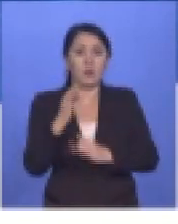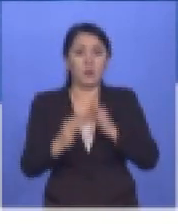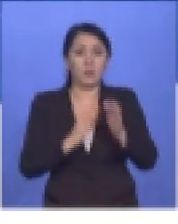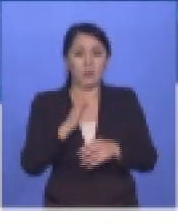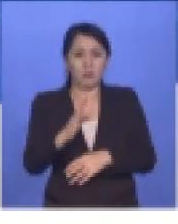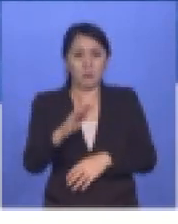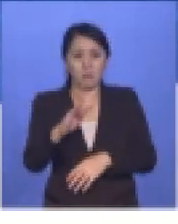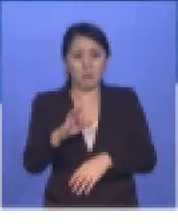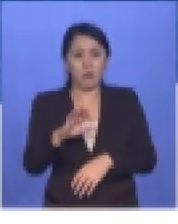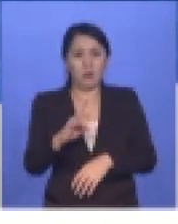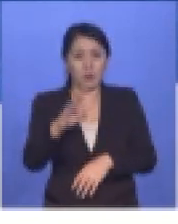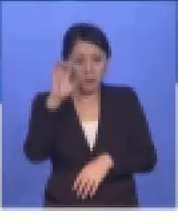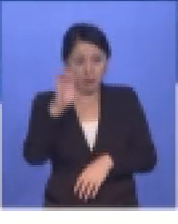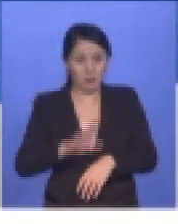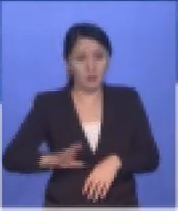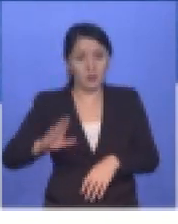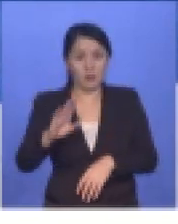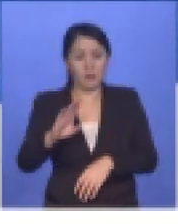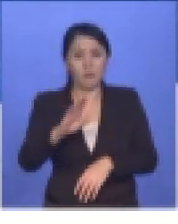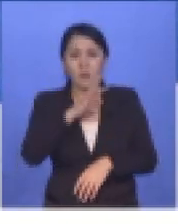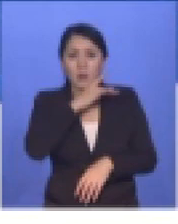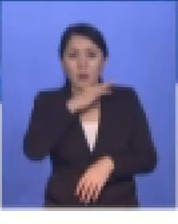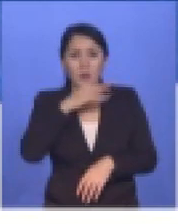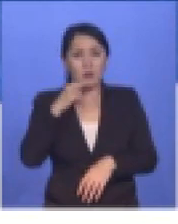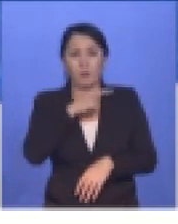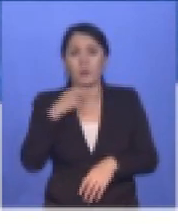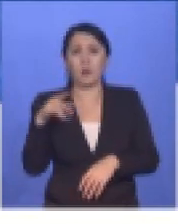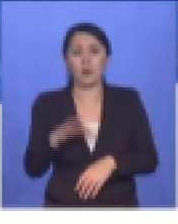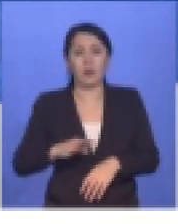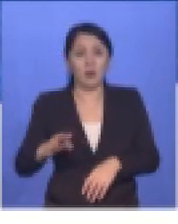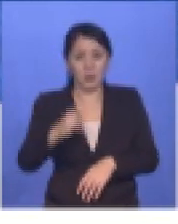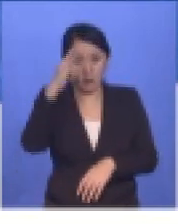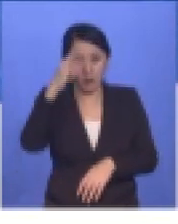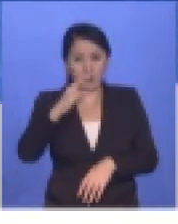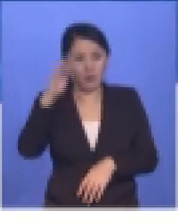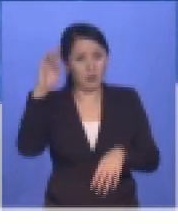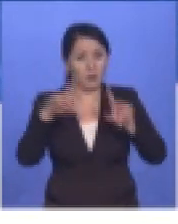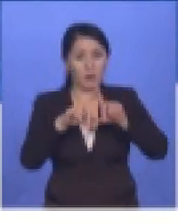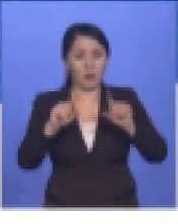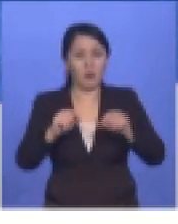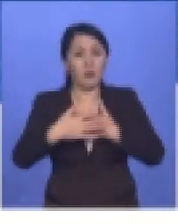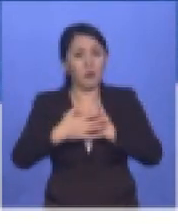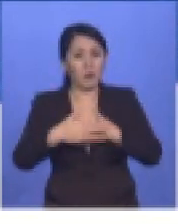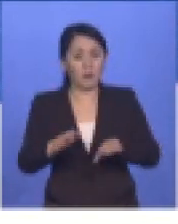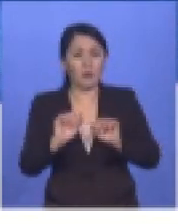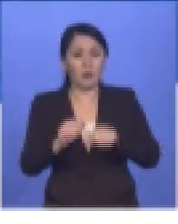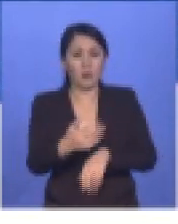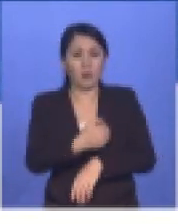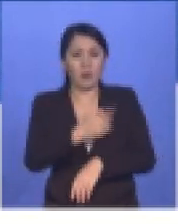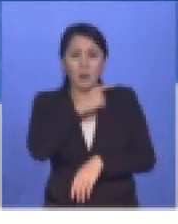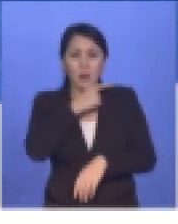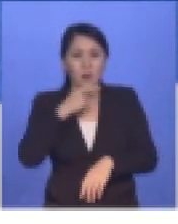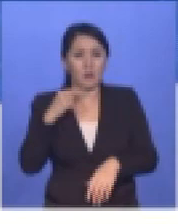жайы талқыланып, Қасым Жомарт Тоқаев еліміз қандастар көп тұратын Ресей облыстарында қазақ мектептерін ашуға мүдделі екенін